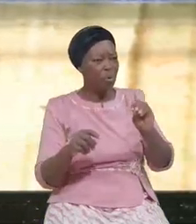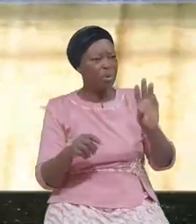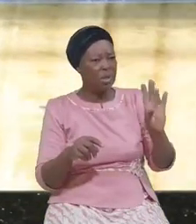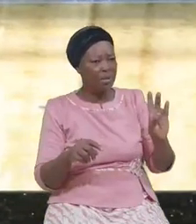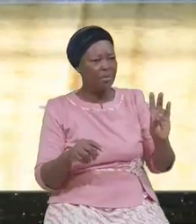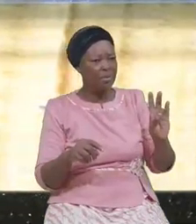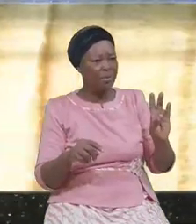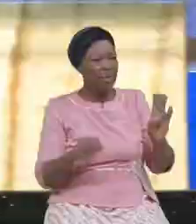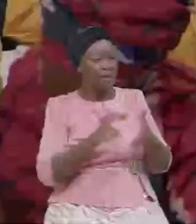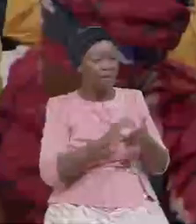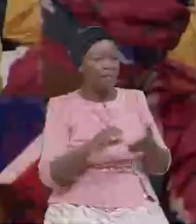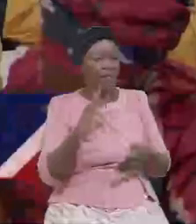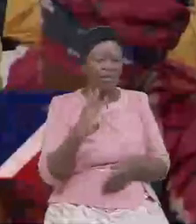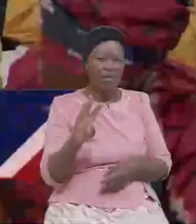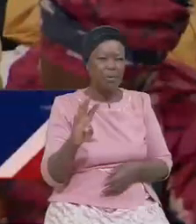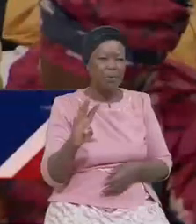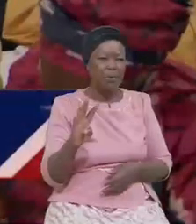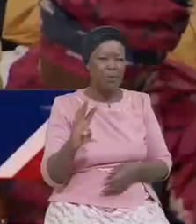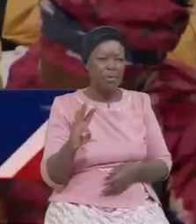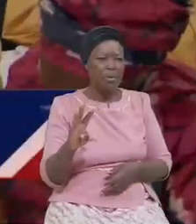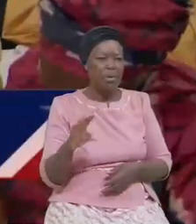Psaume 107, verset 4, il nous dit au verset 4,